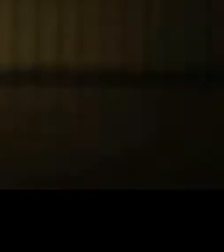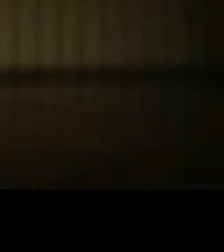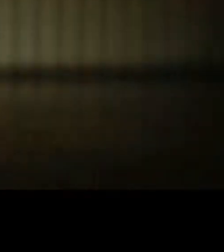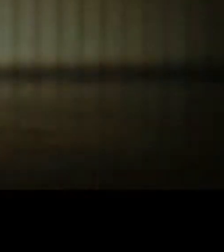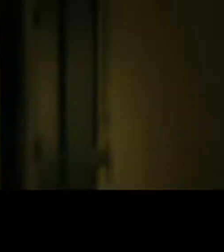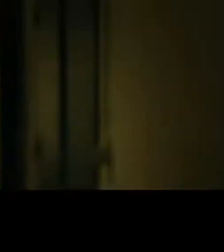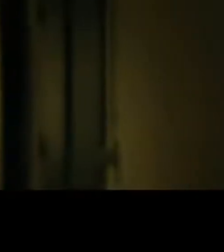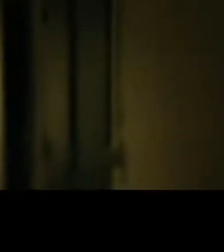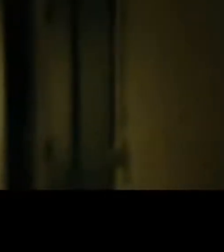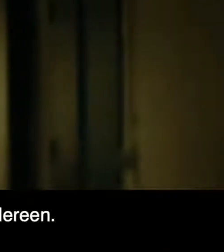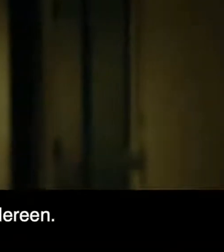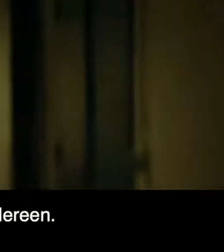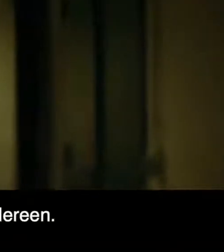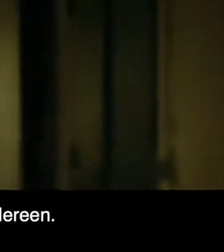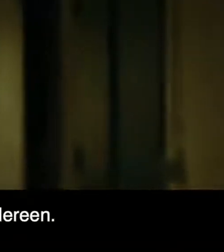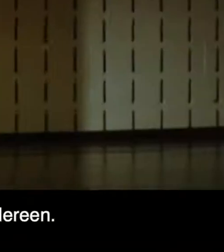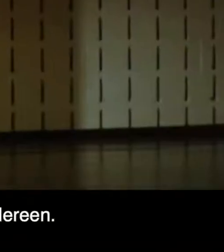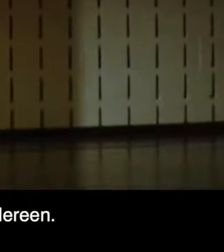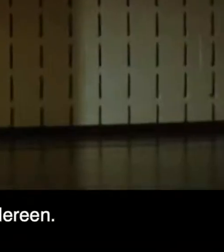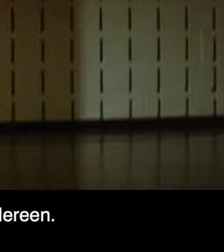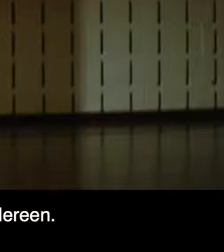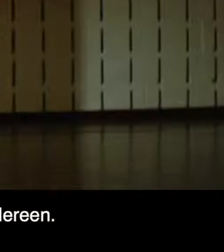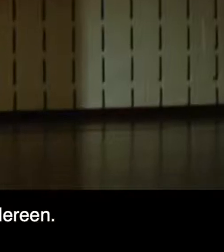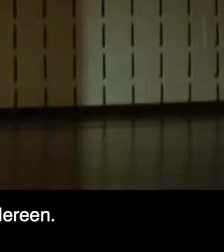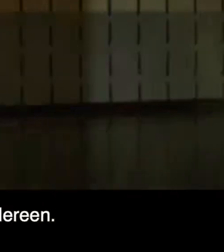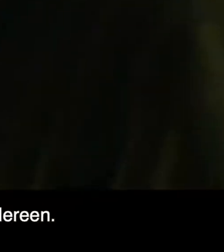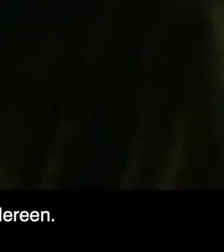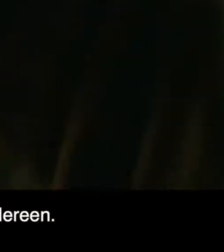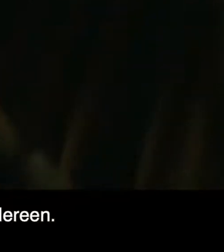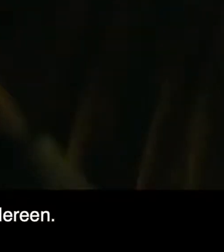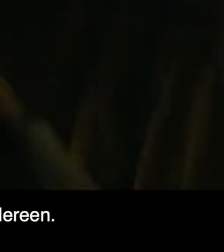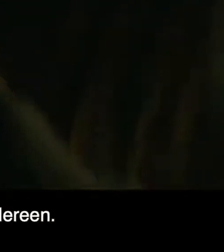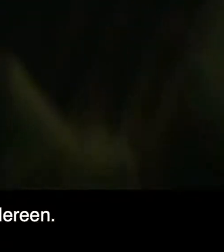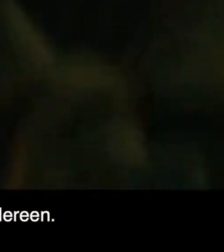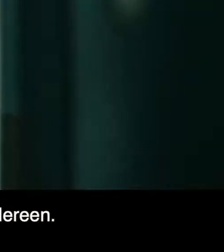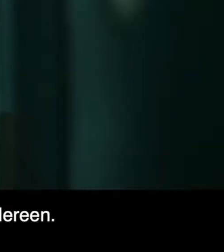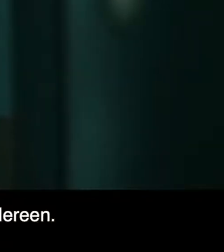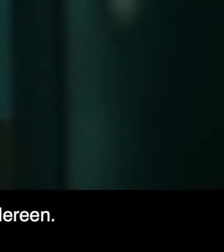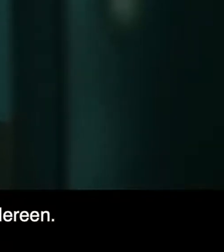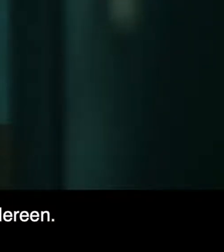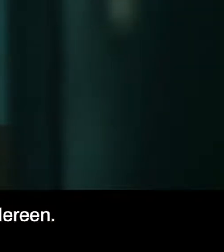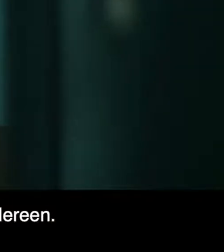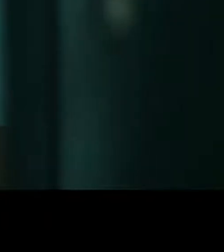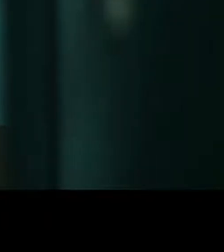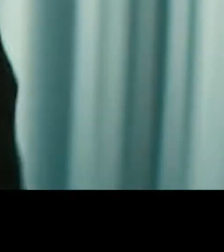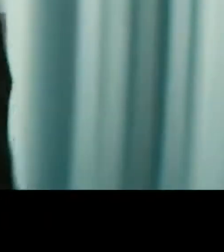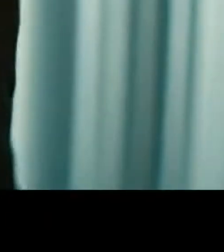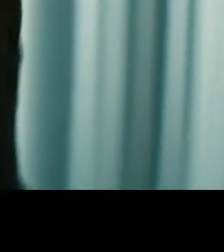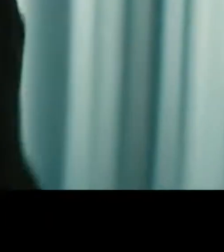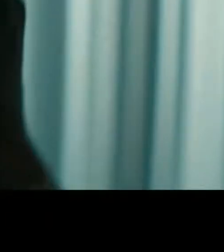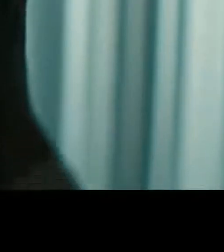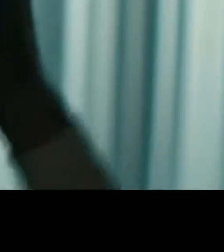elkaar. In een ploeg kan iedereen op je rekenen en jij op iedereen.